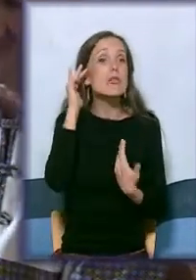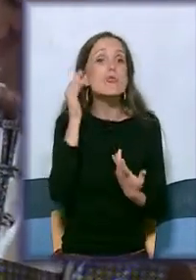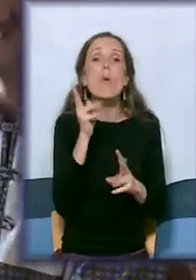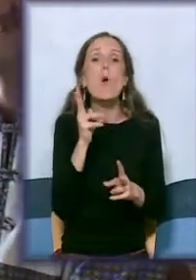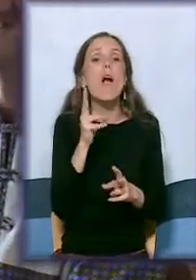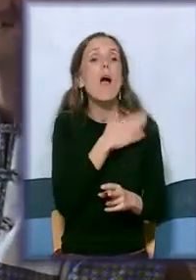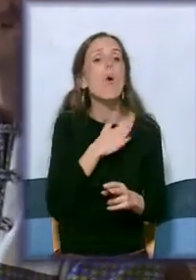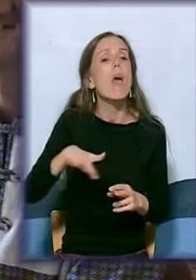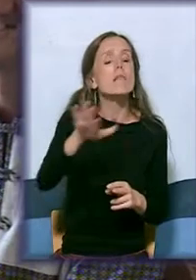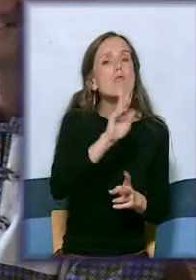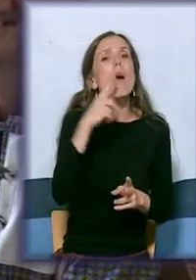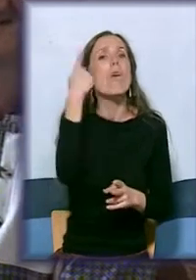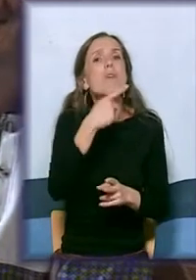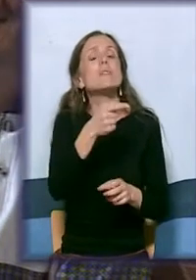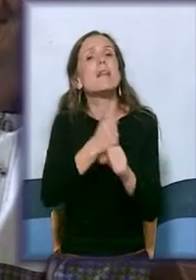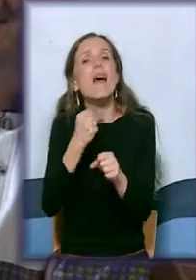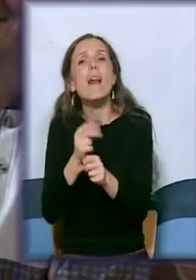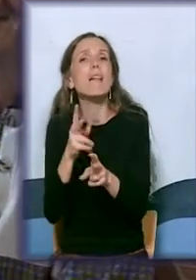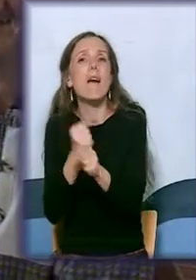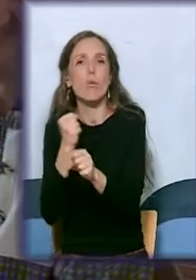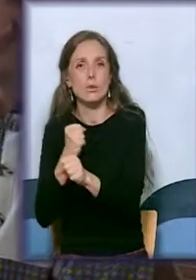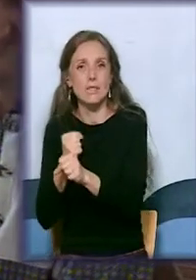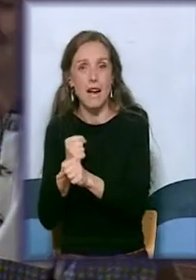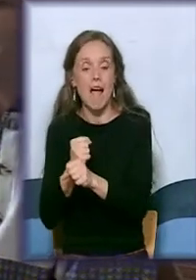izgleda taj rad i način na koji upravo